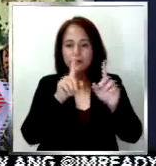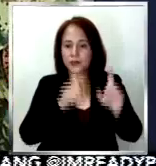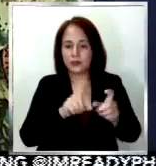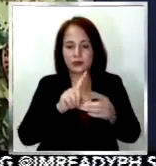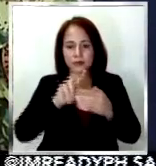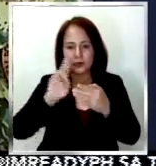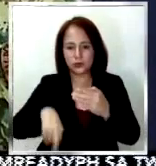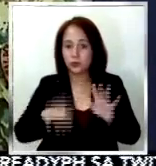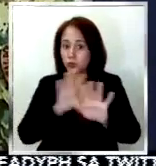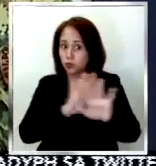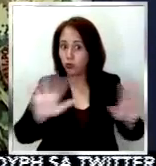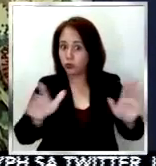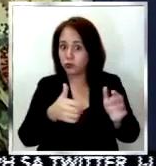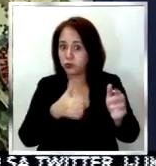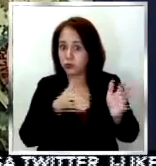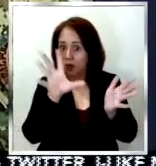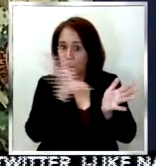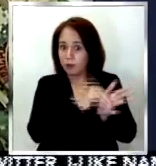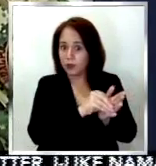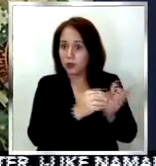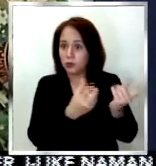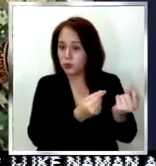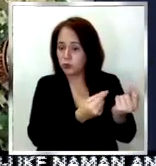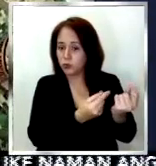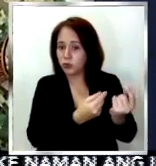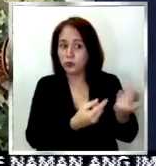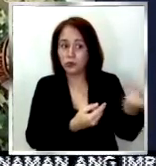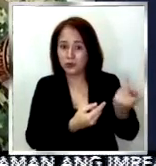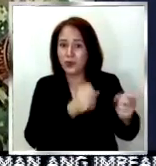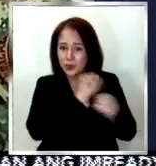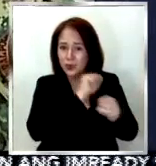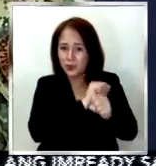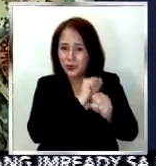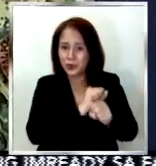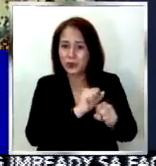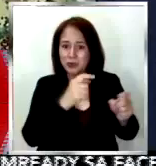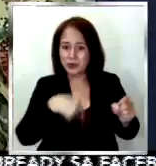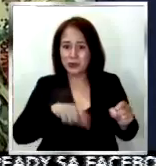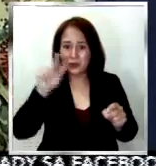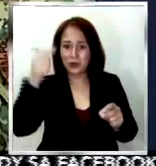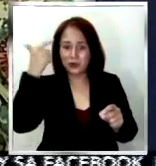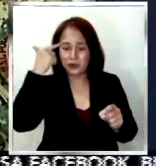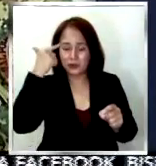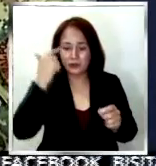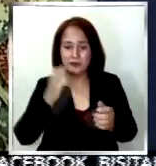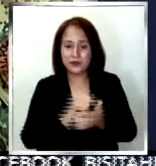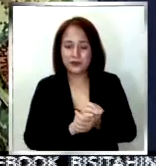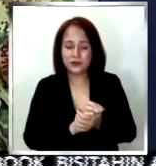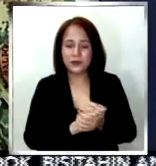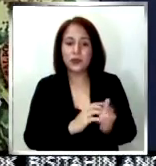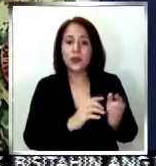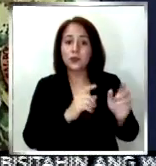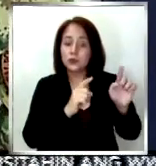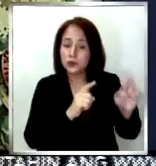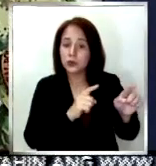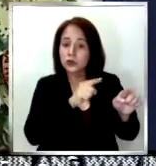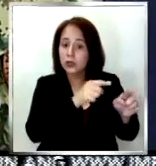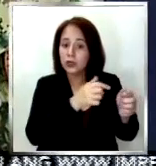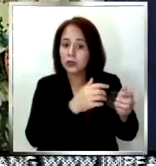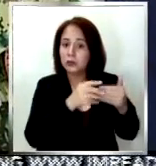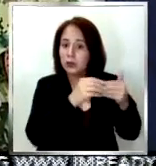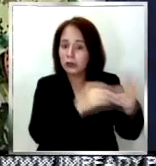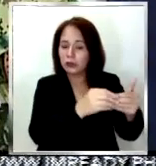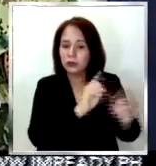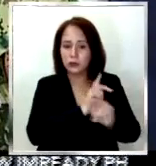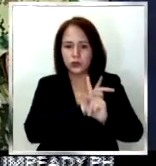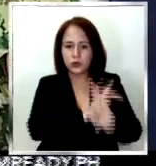ginawa ng dalawang ito. Kawani pa naman sila ng gobyerno natin na sana sila ang nangunguna upang protektahan